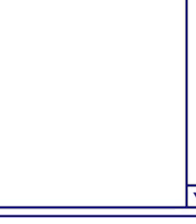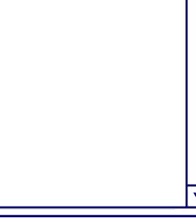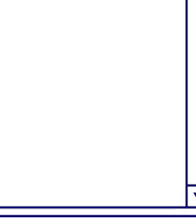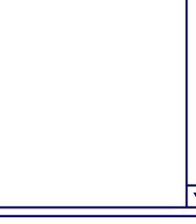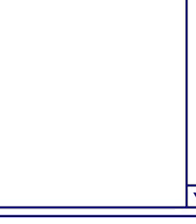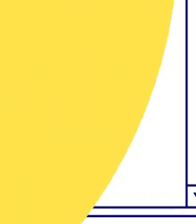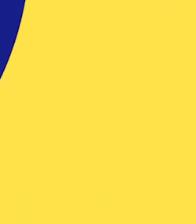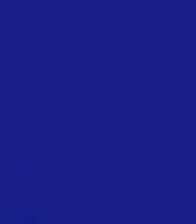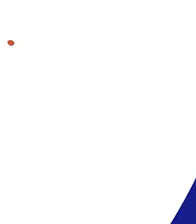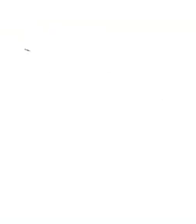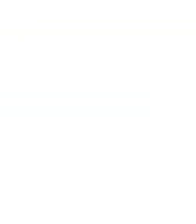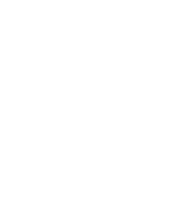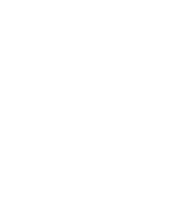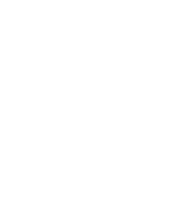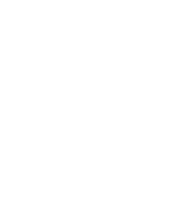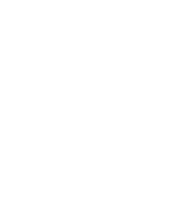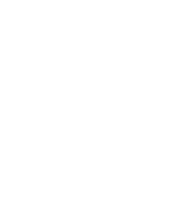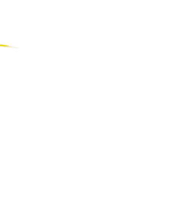오